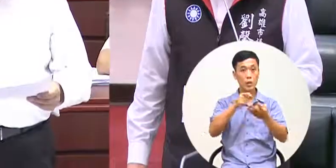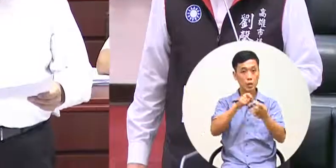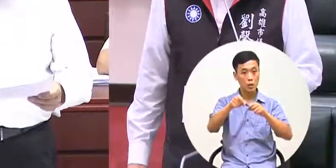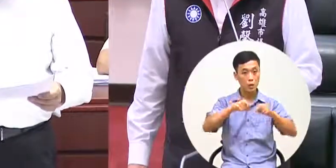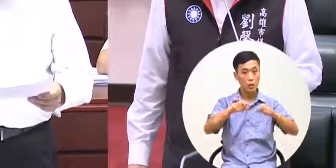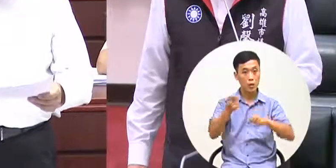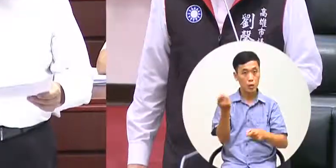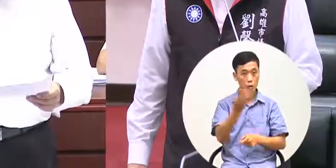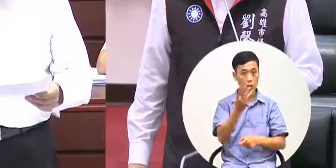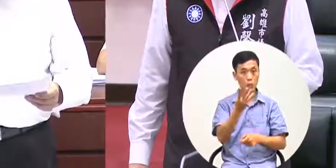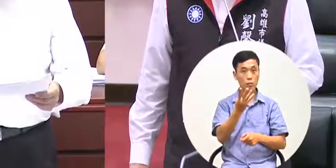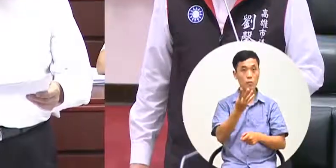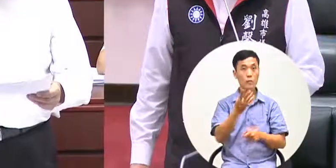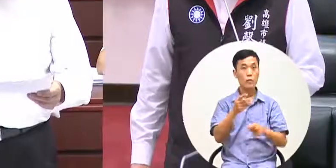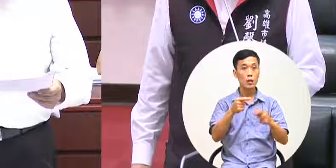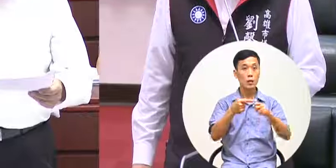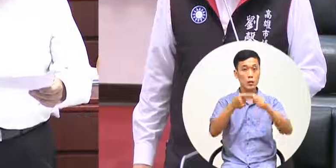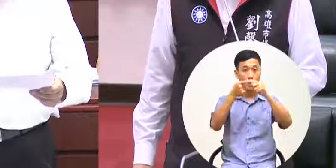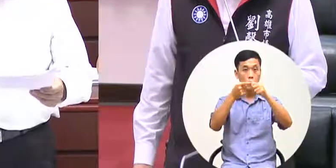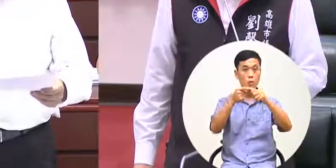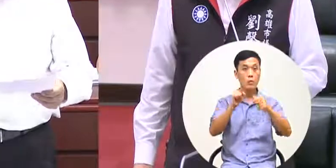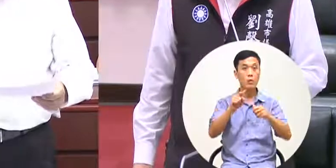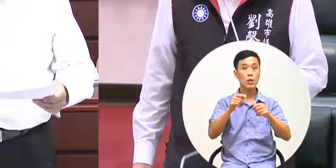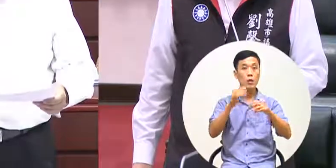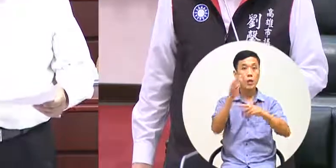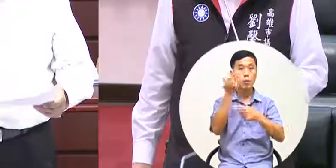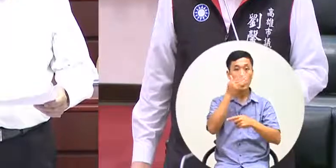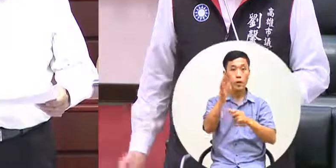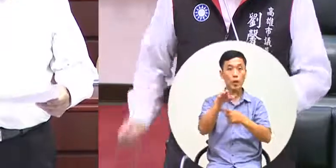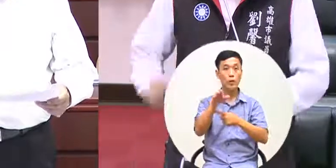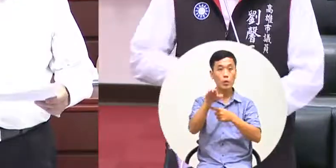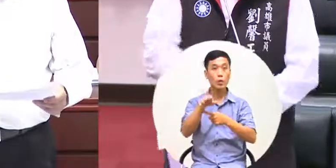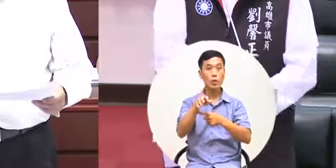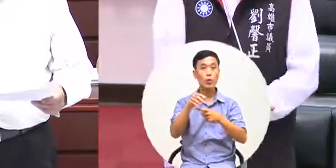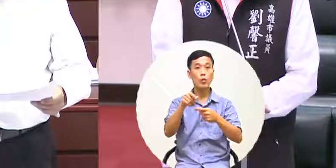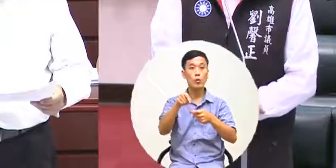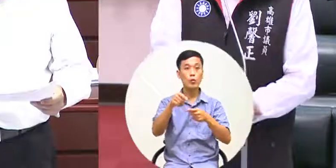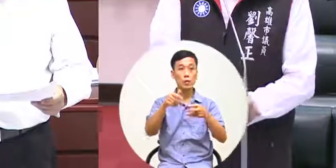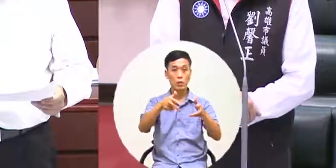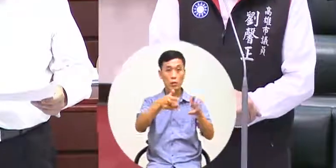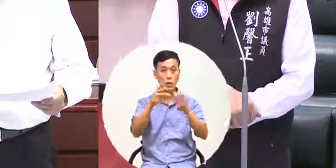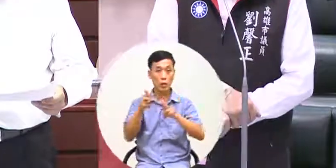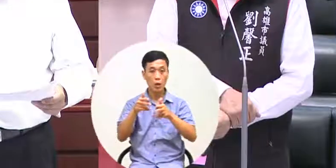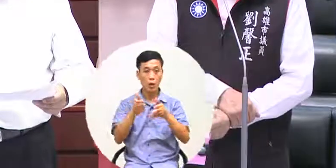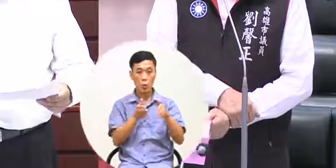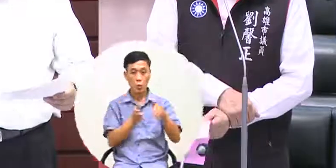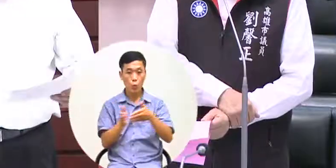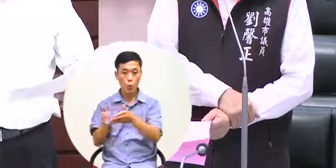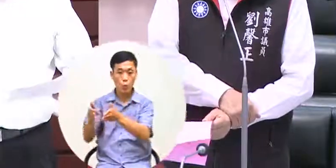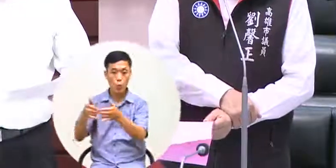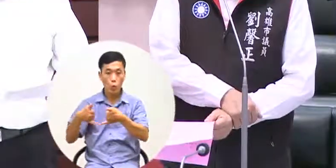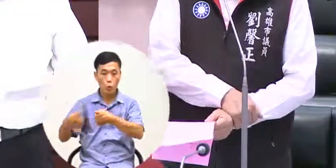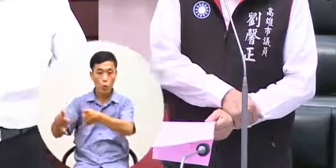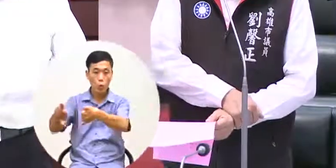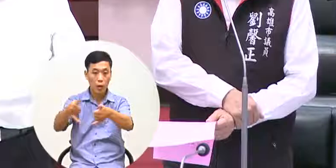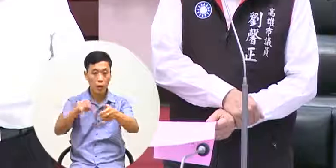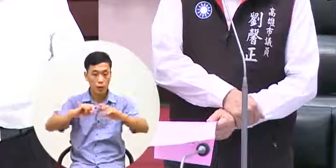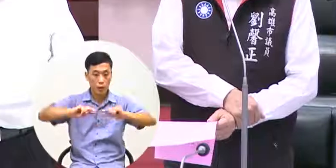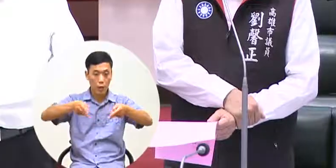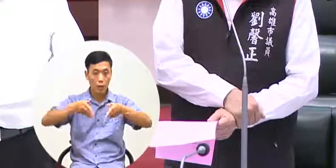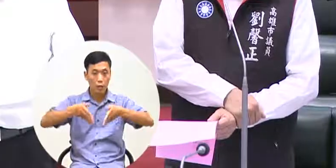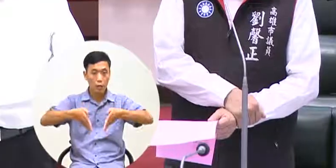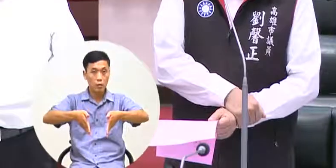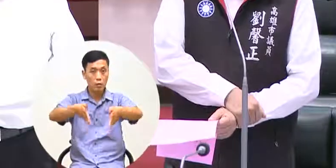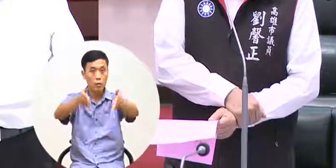是美浓西门桥截弯曲直这个部分，那这个截弯曲直这个部分是位在都市计划区